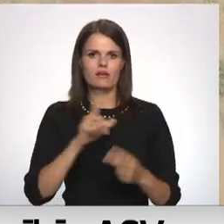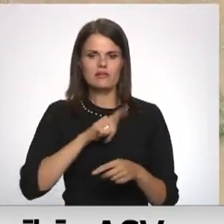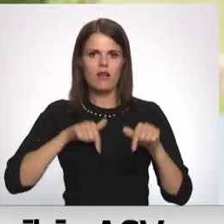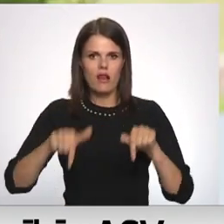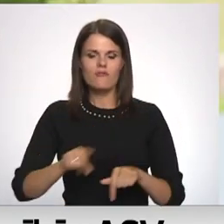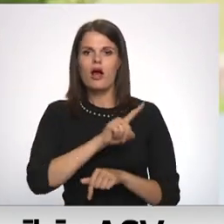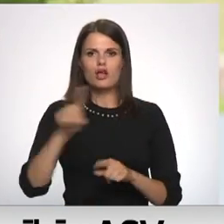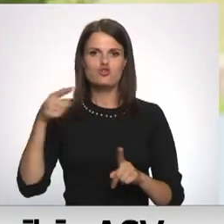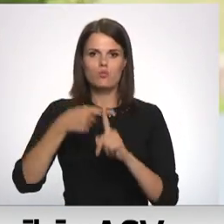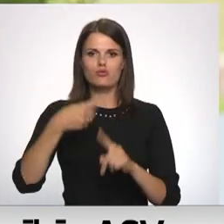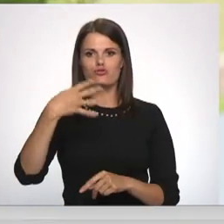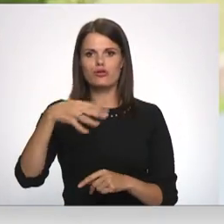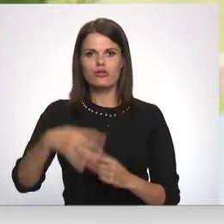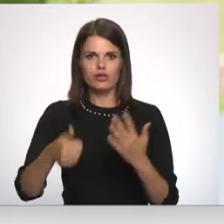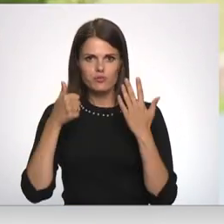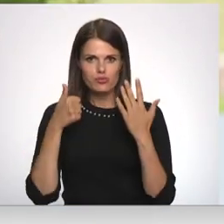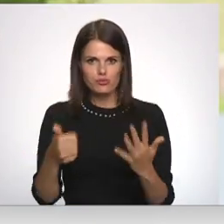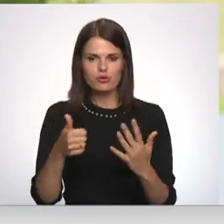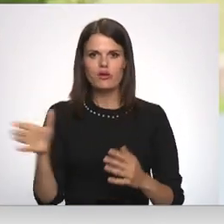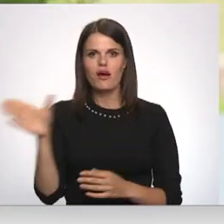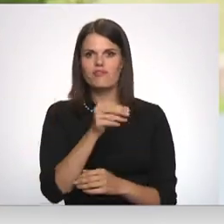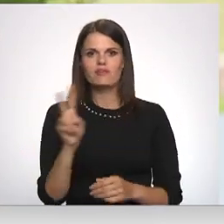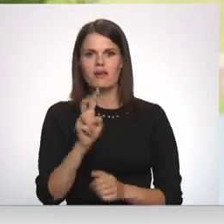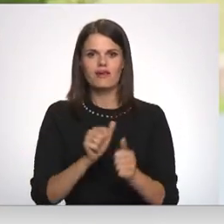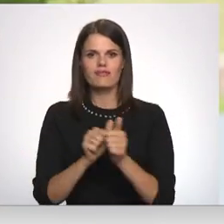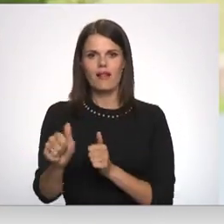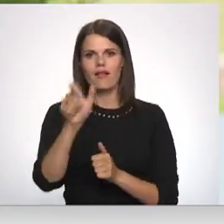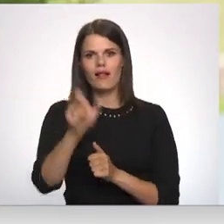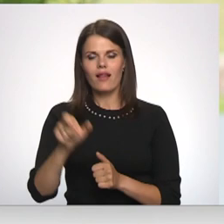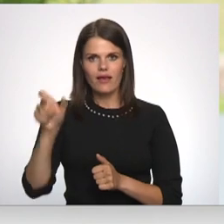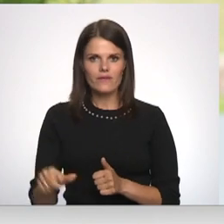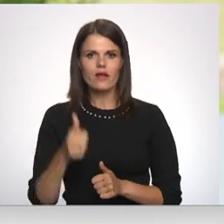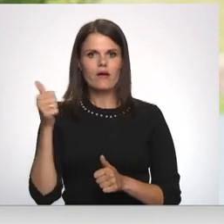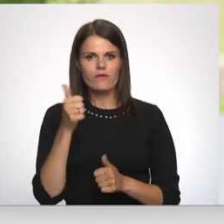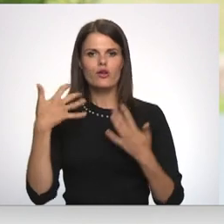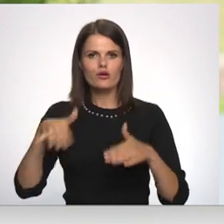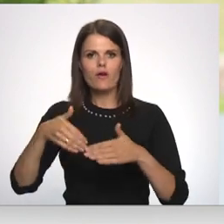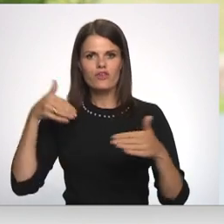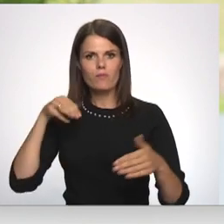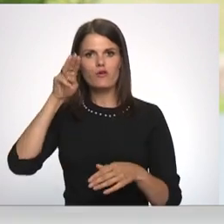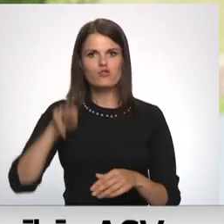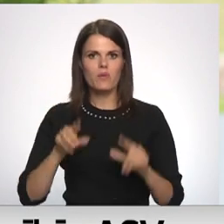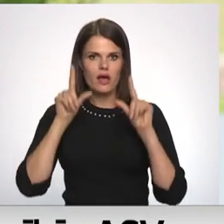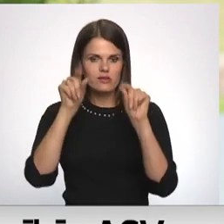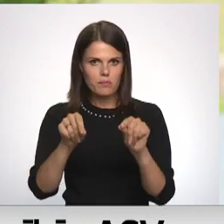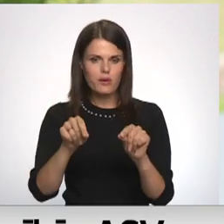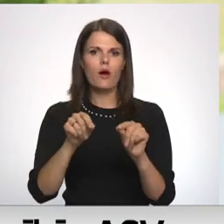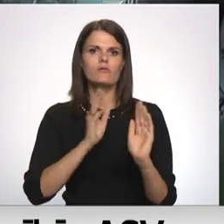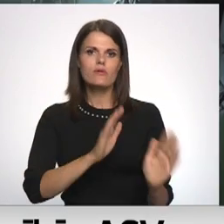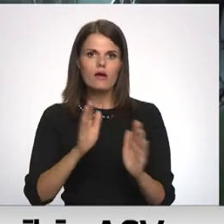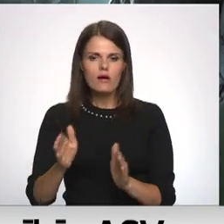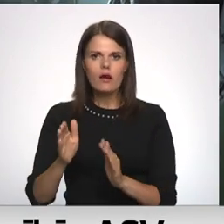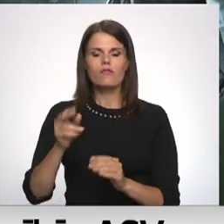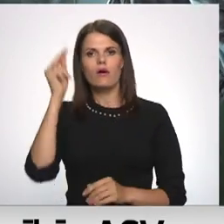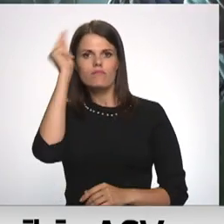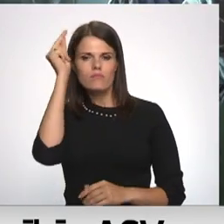grādiem. Visi favorīti un pārējie, kas vienkārši grib nobraukt labi, viņi jau brauc uz turienu mēnesi iepriekš un trenējās un dzīvo tūkstnesī,